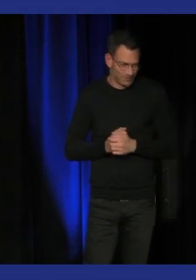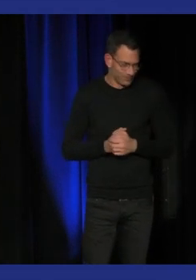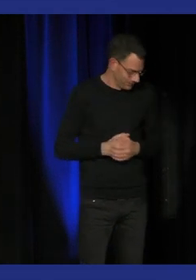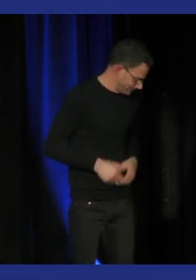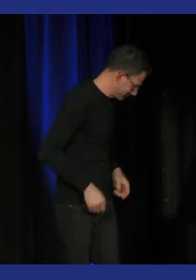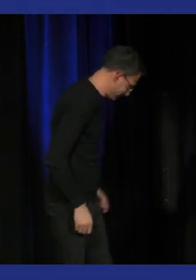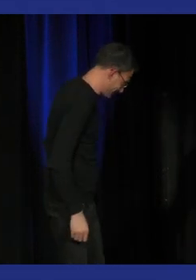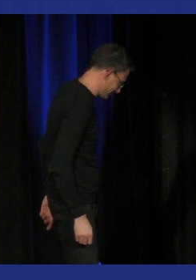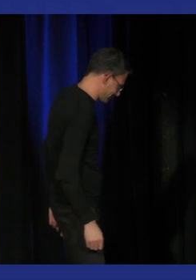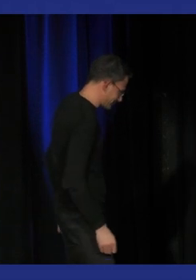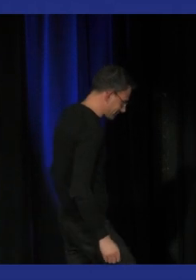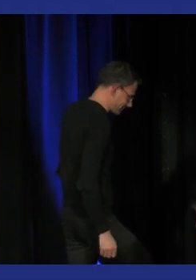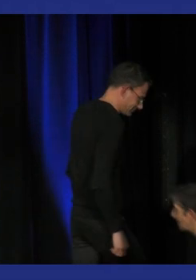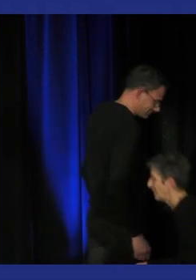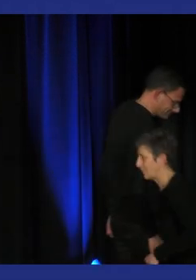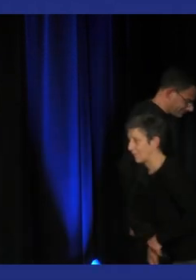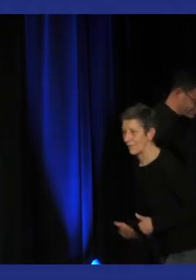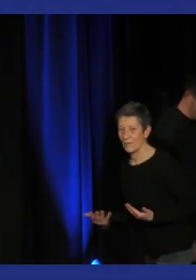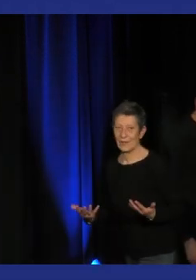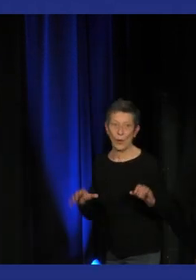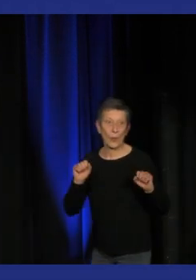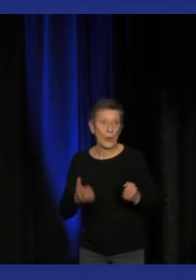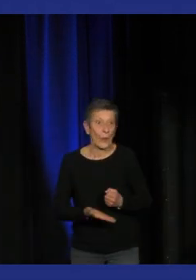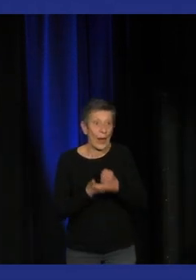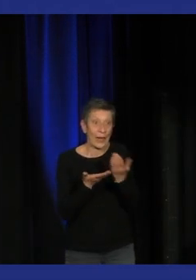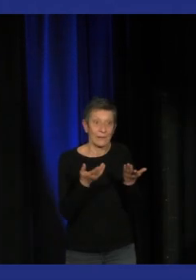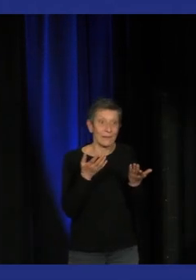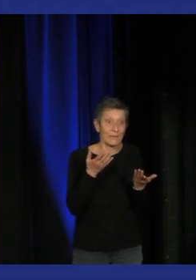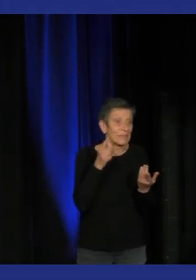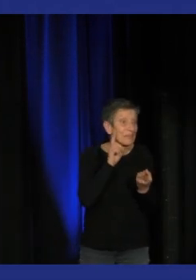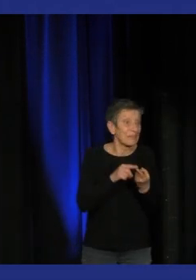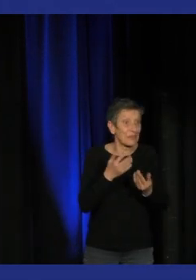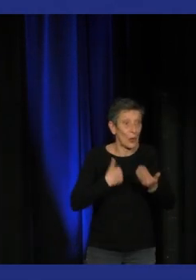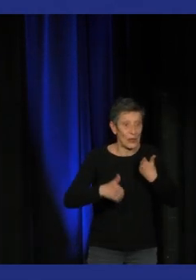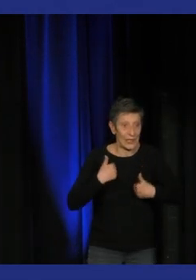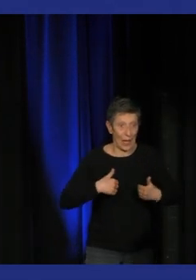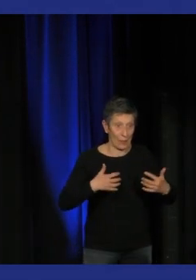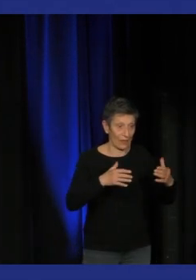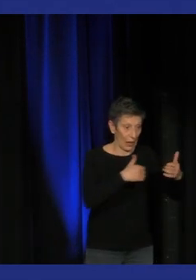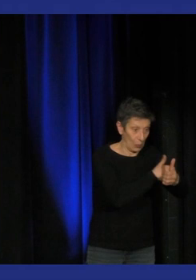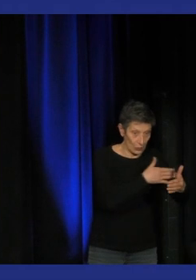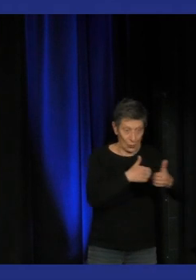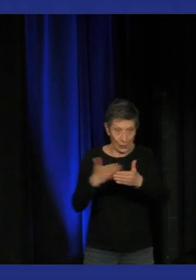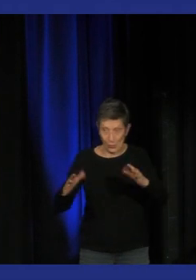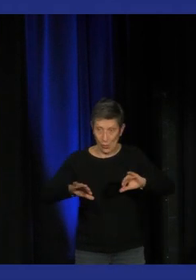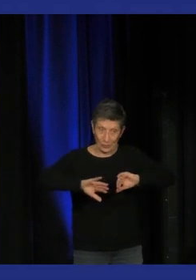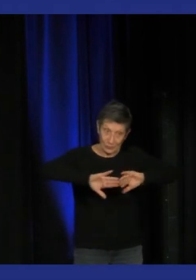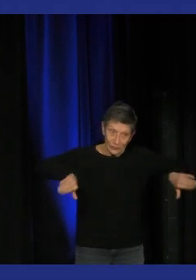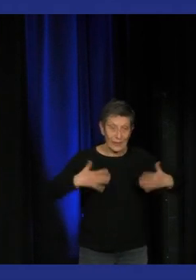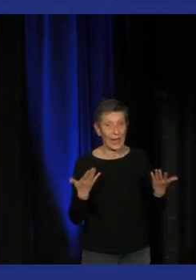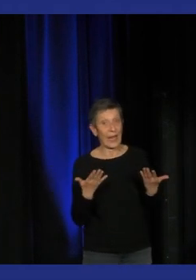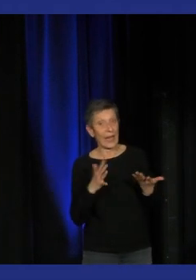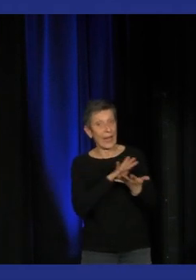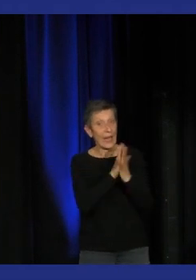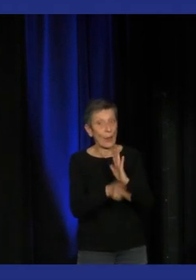et qui permet justement de décloisonner un peu les questions de handicap et d'avancer toutes et toutes vers plus d'égalité. Donc voilà, la question